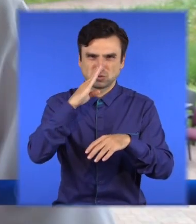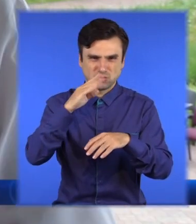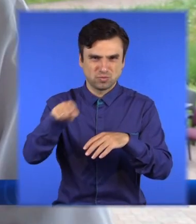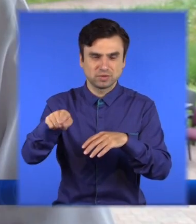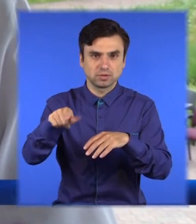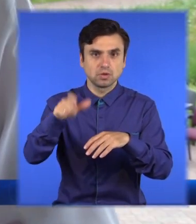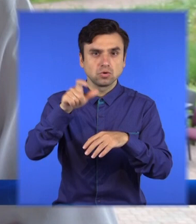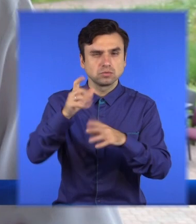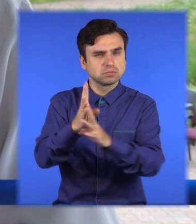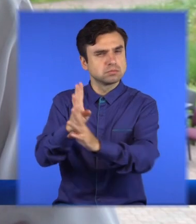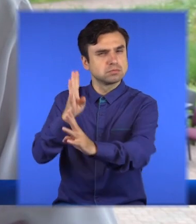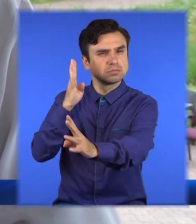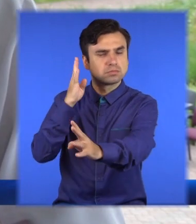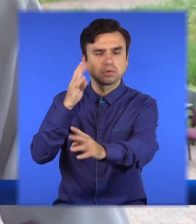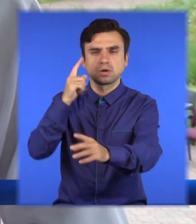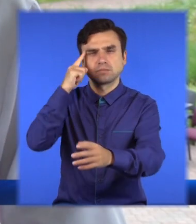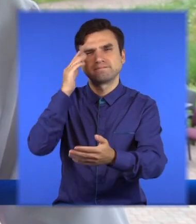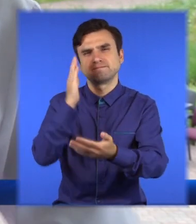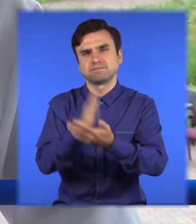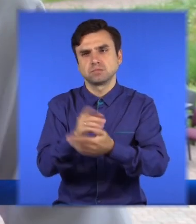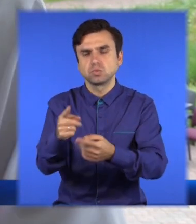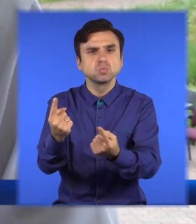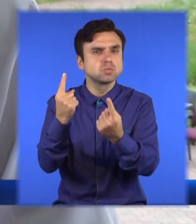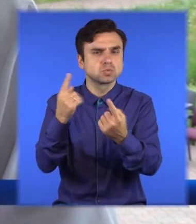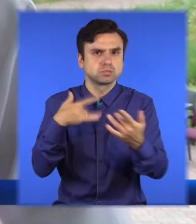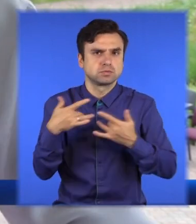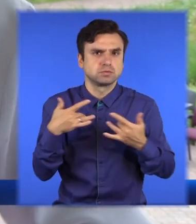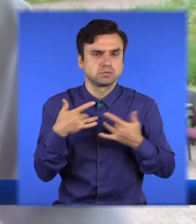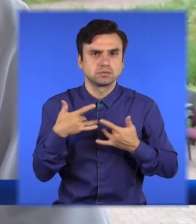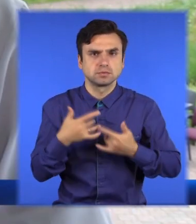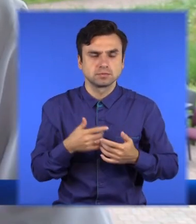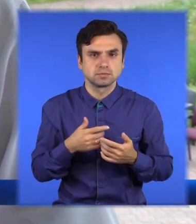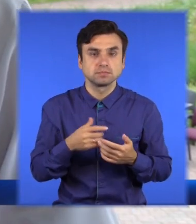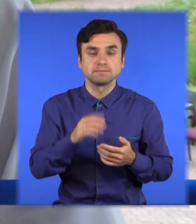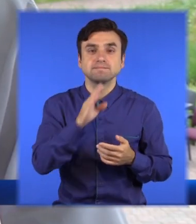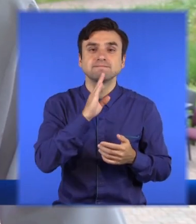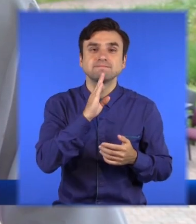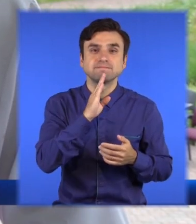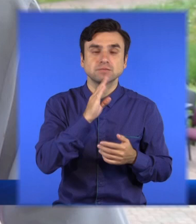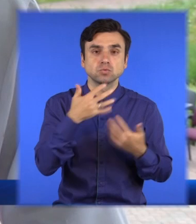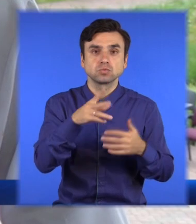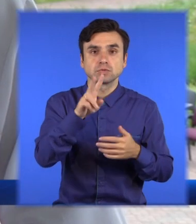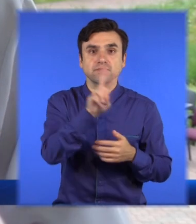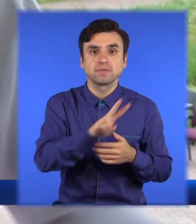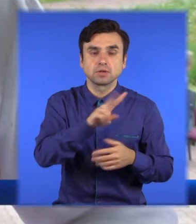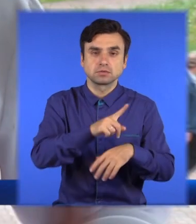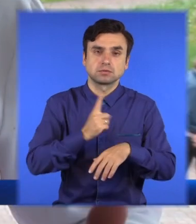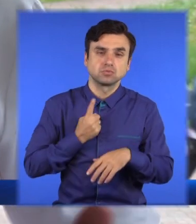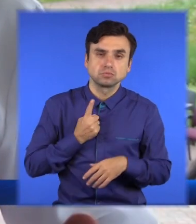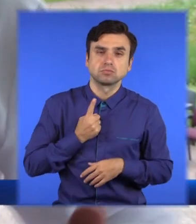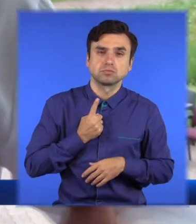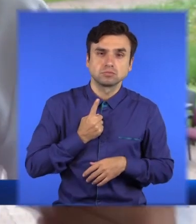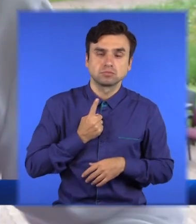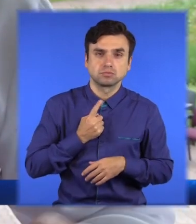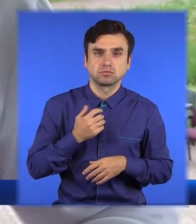фоні перемін, до яких так прагнув весь український народ і до якого прагнув сам Кузьма Скрябін.